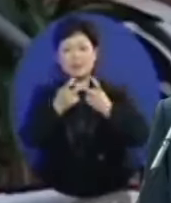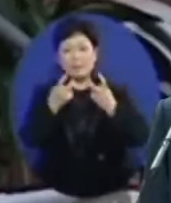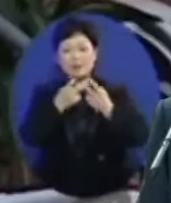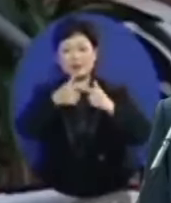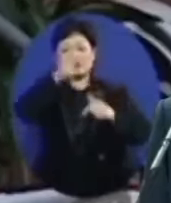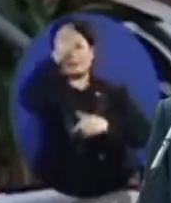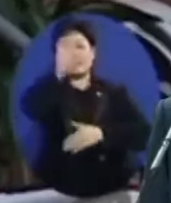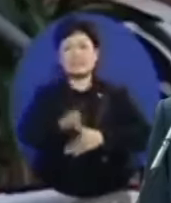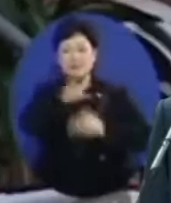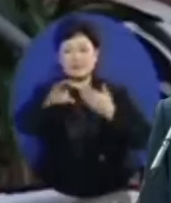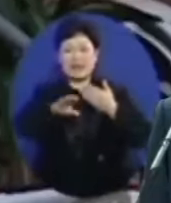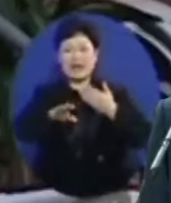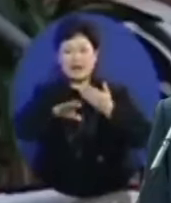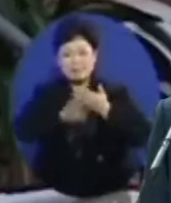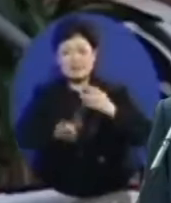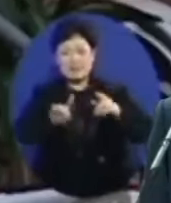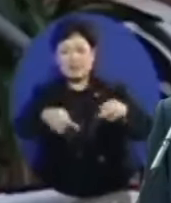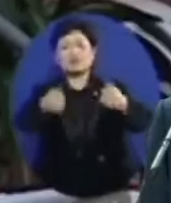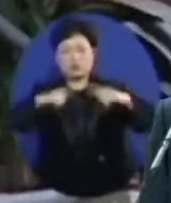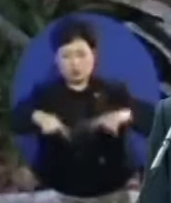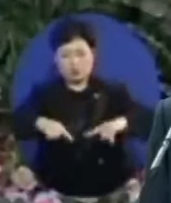예수님의 십자가 멍에 밑에 들어가는 것입니다.